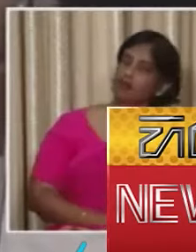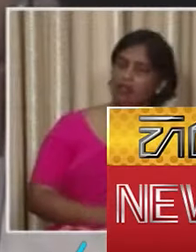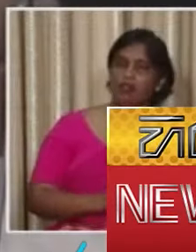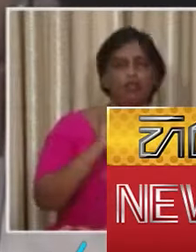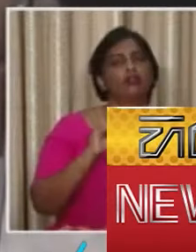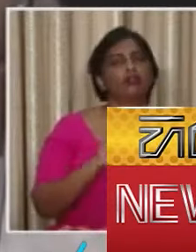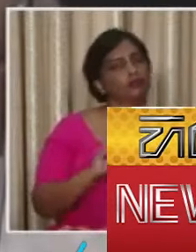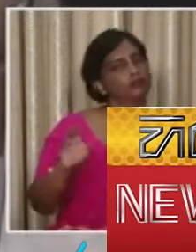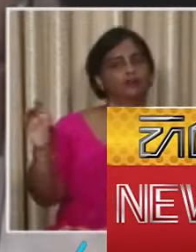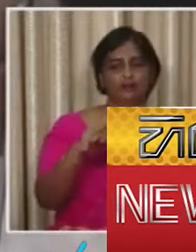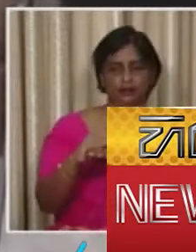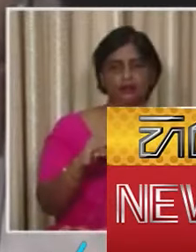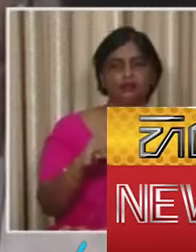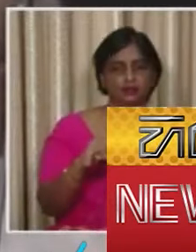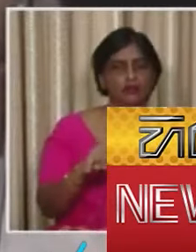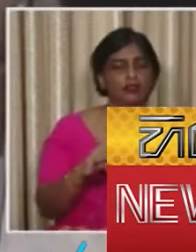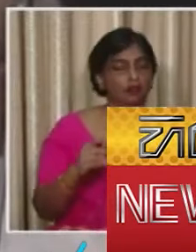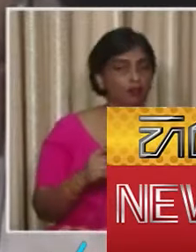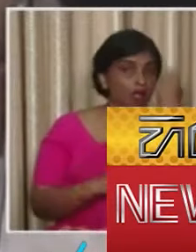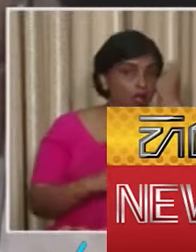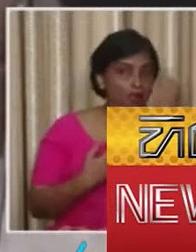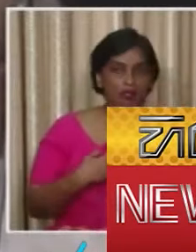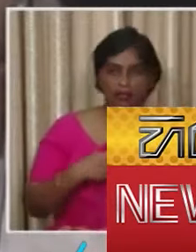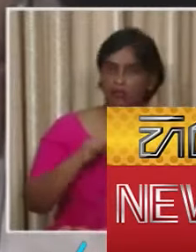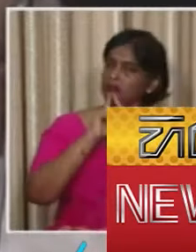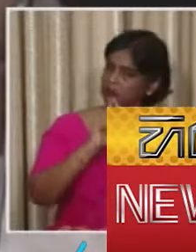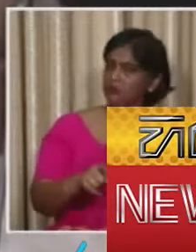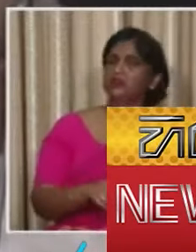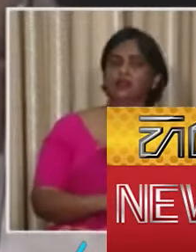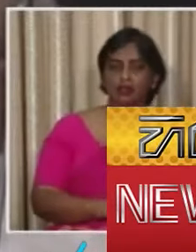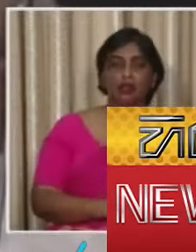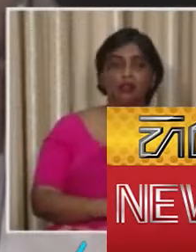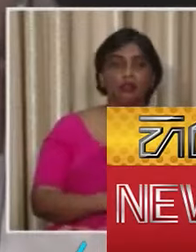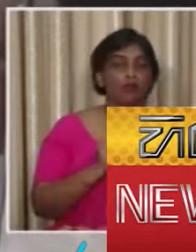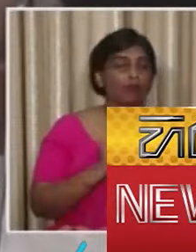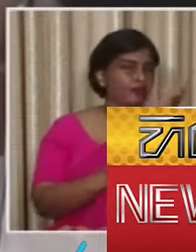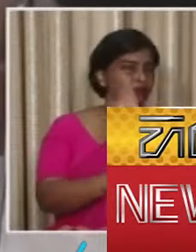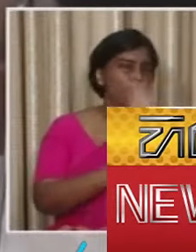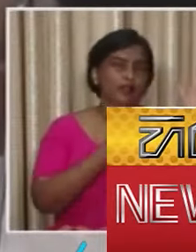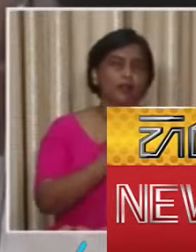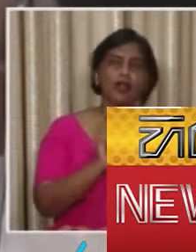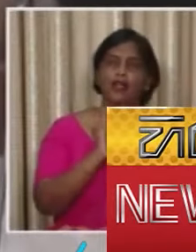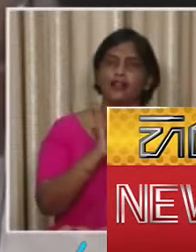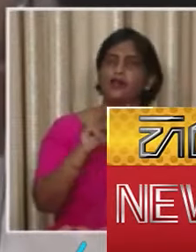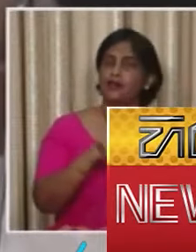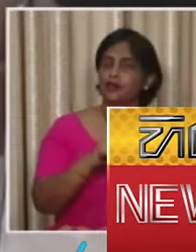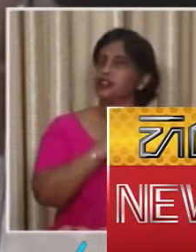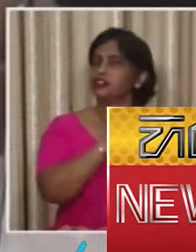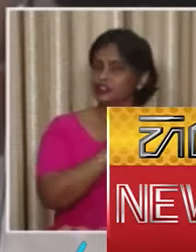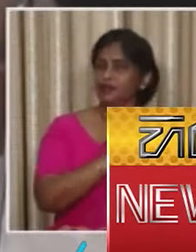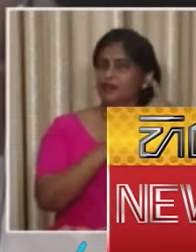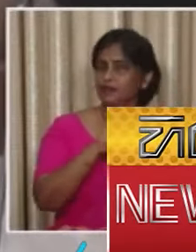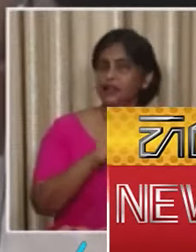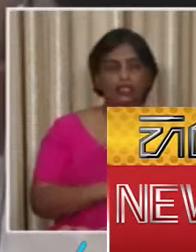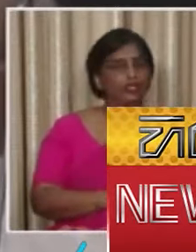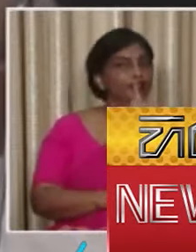ලෙස ඊට සහභාගී වුණා. මගේ මතය මම පැහැදිලිව ප්‍රකාශ කළා. අපට යන්නේ තියෙන එකම මාර්ගය IMF සහය ලබා ගැනීම බව